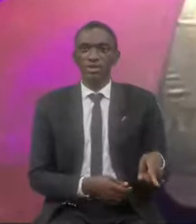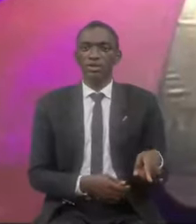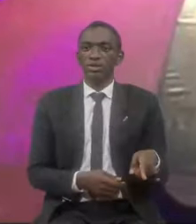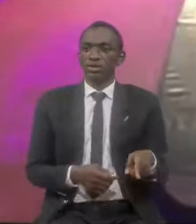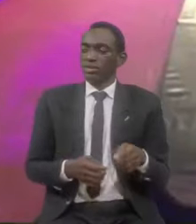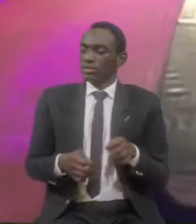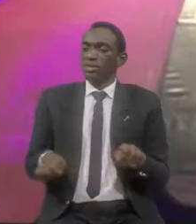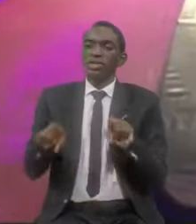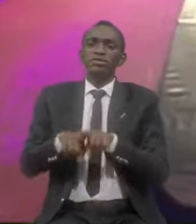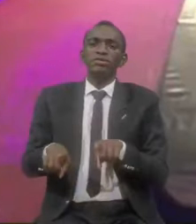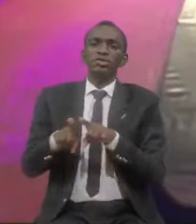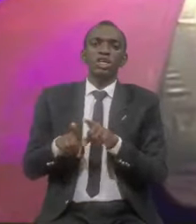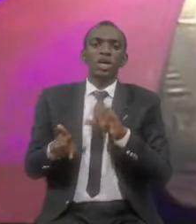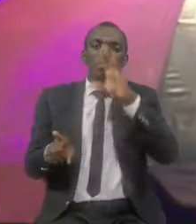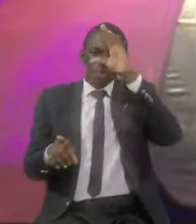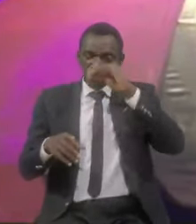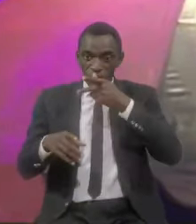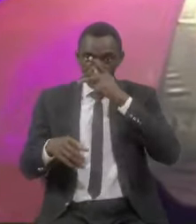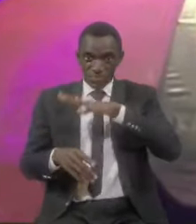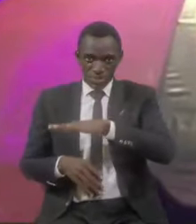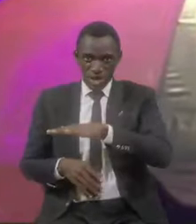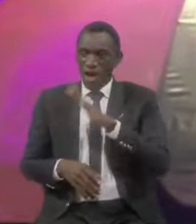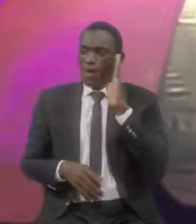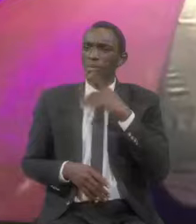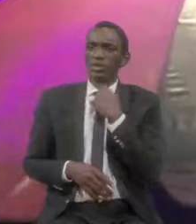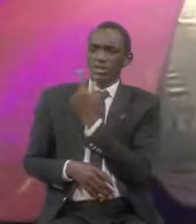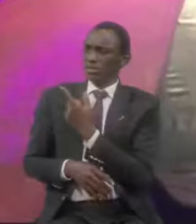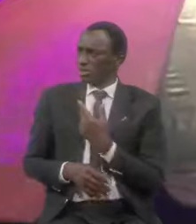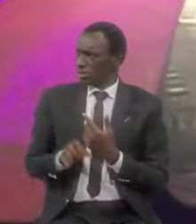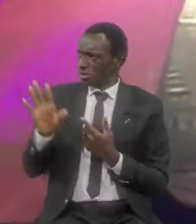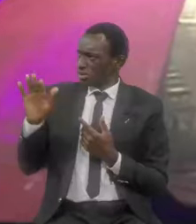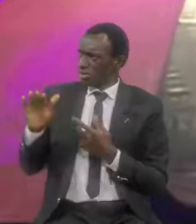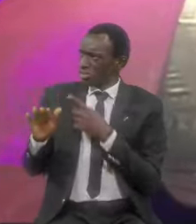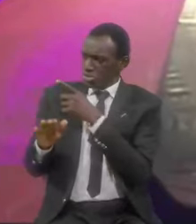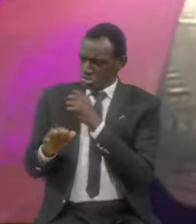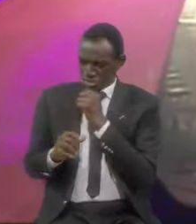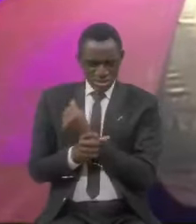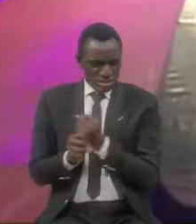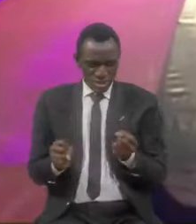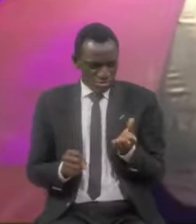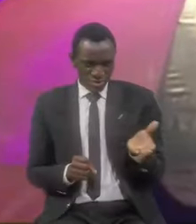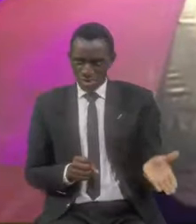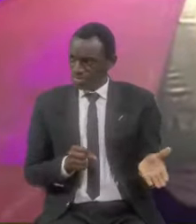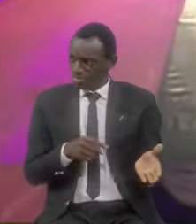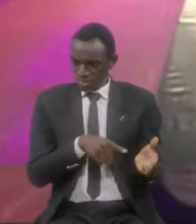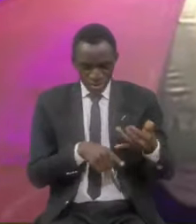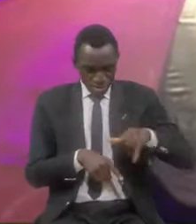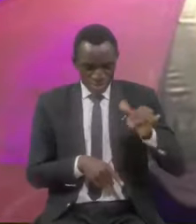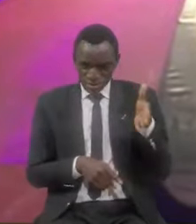Même un enfant va le dire, mais tu ne l'as pas sauvé, il est toujours dans le puits.